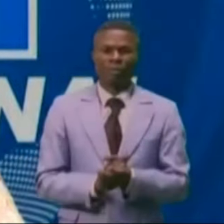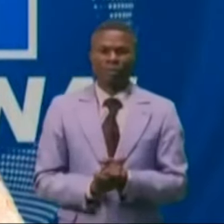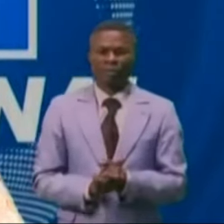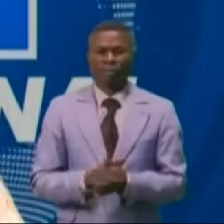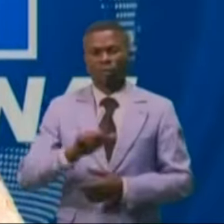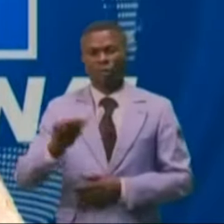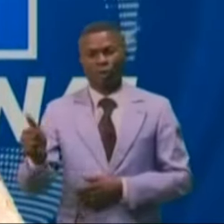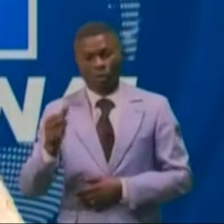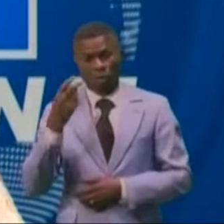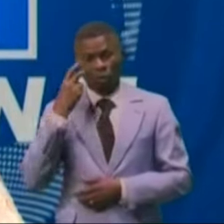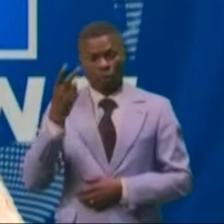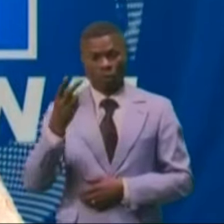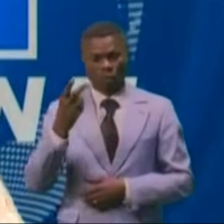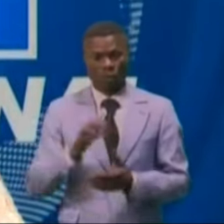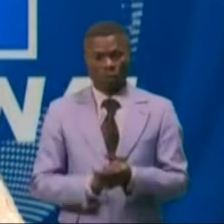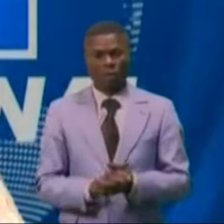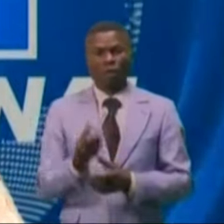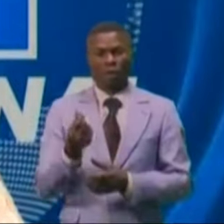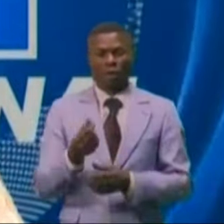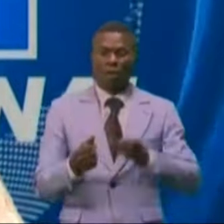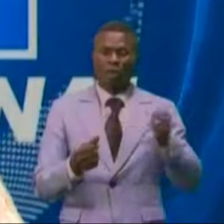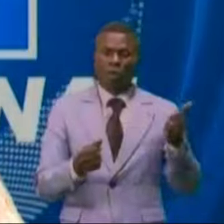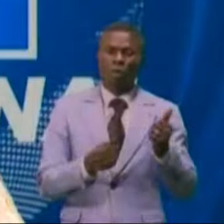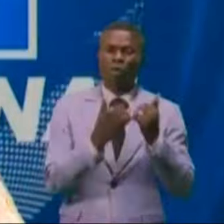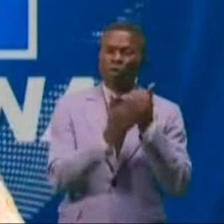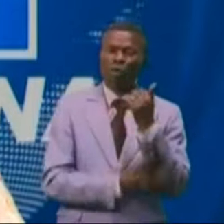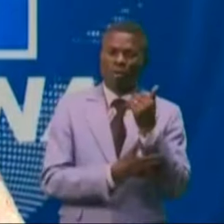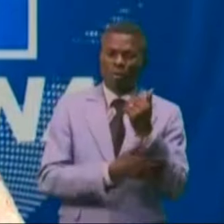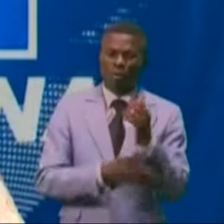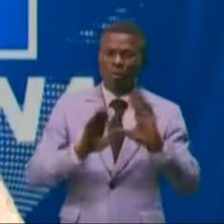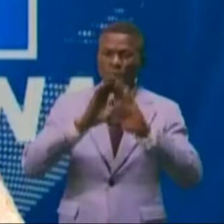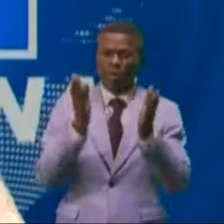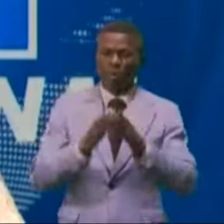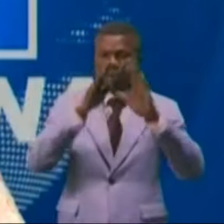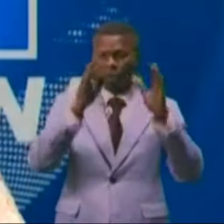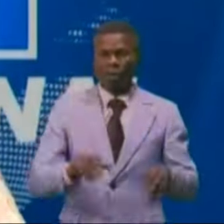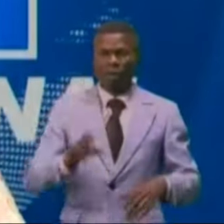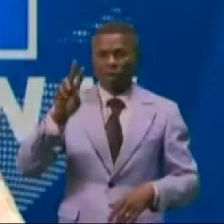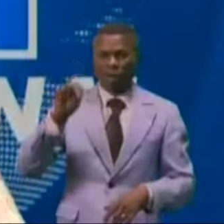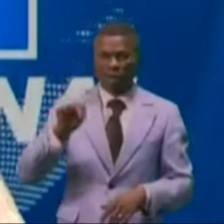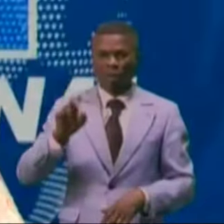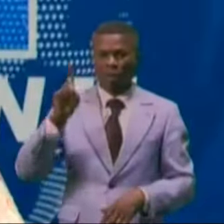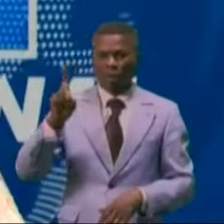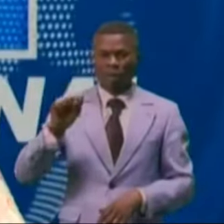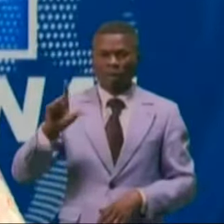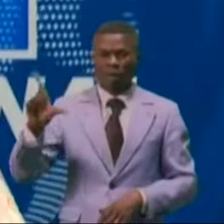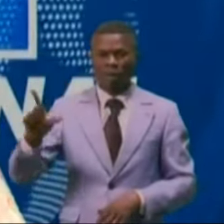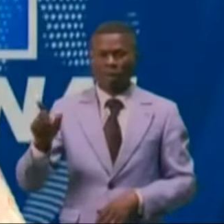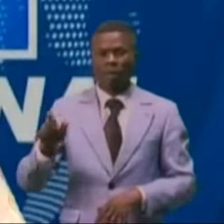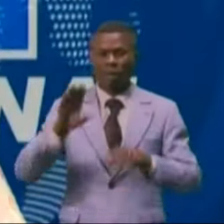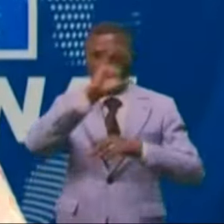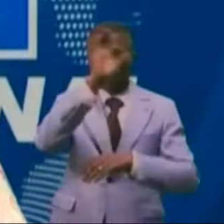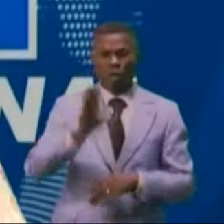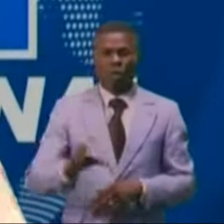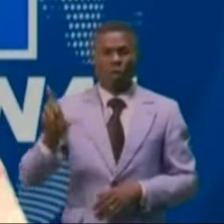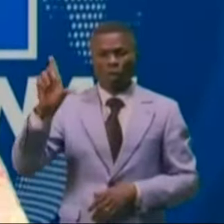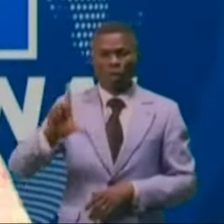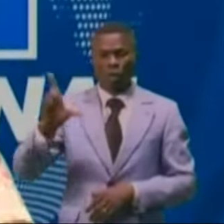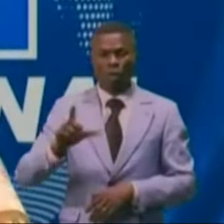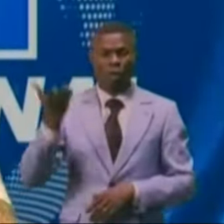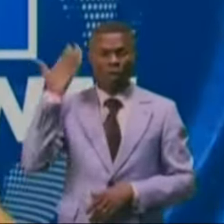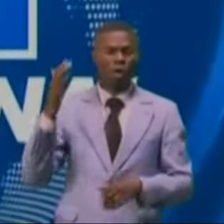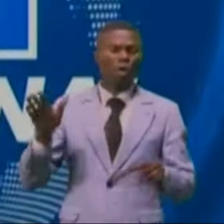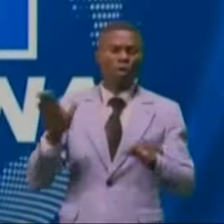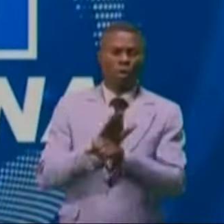Certains ont trouvé des abris de fortune et d'autres manquent de tout. Les sinistrés des quartiers Ndanou et Salongo dans la commune de Limité, victimes des